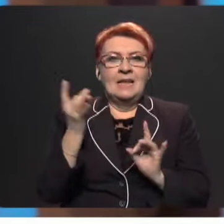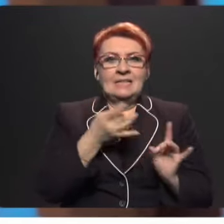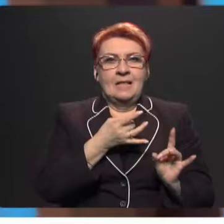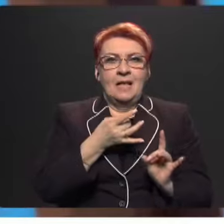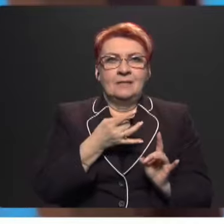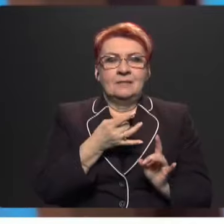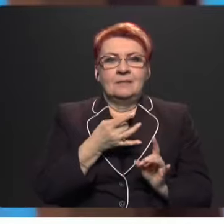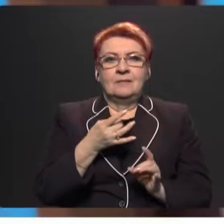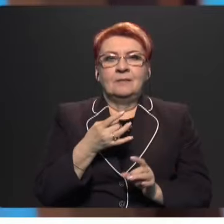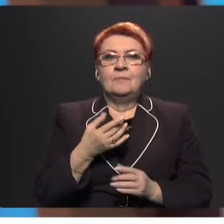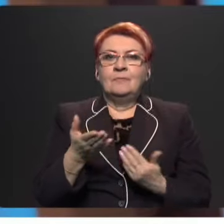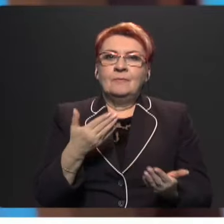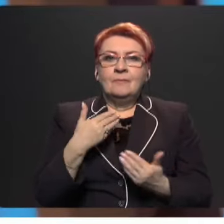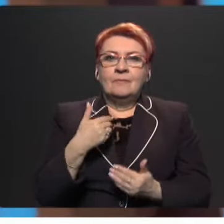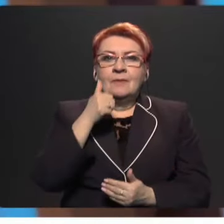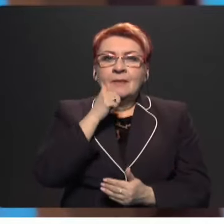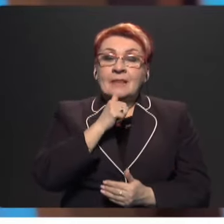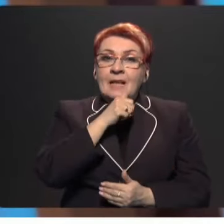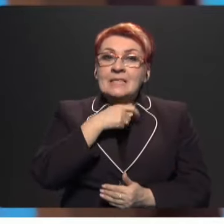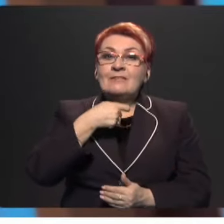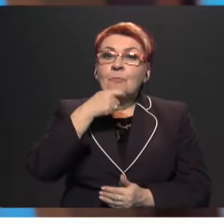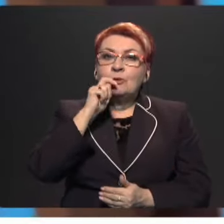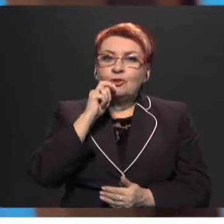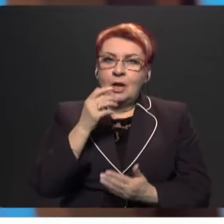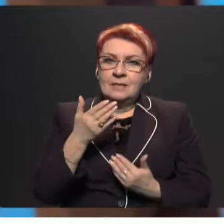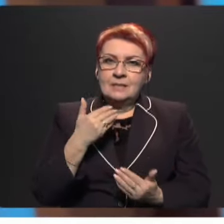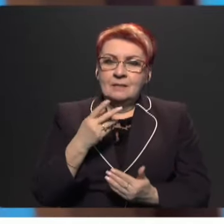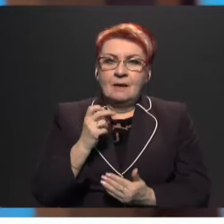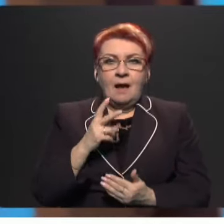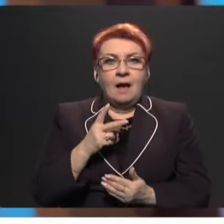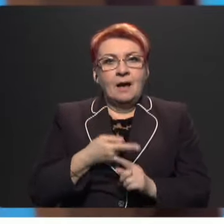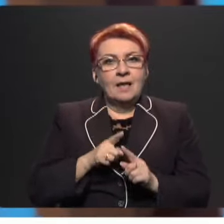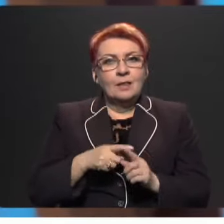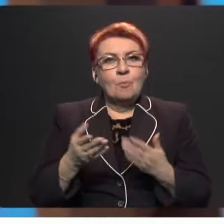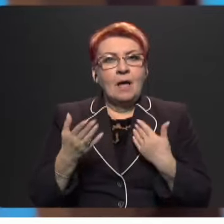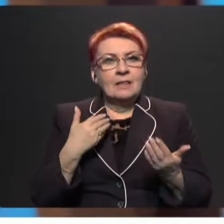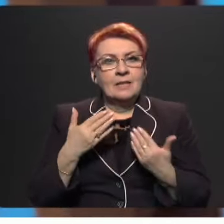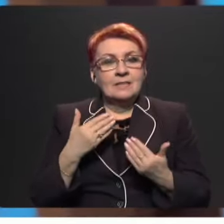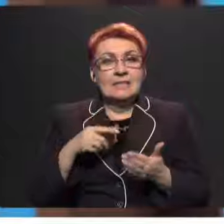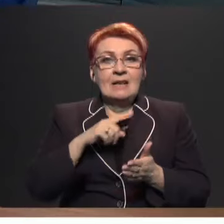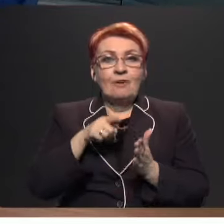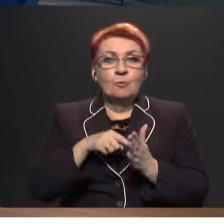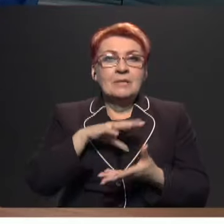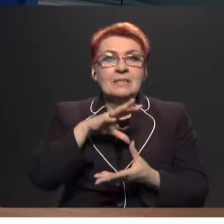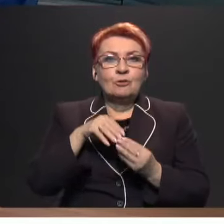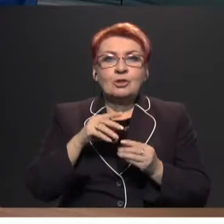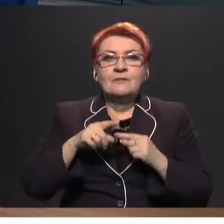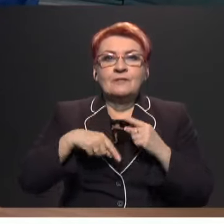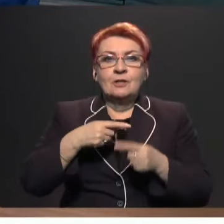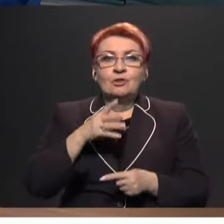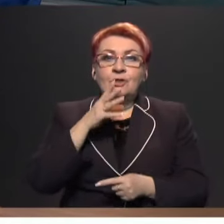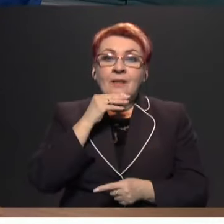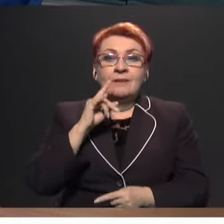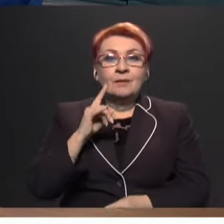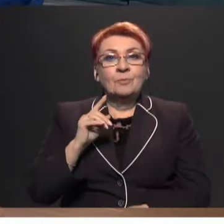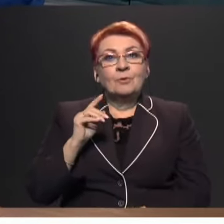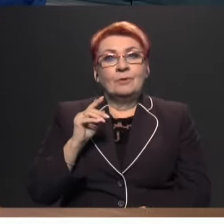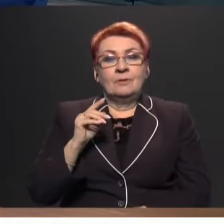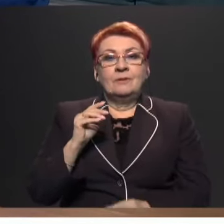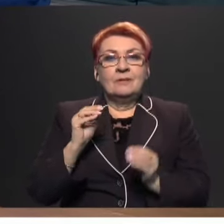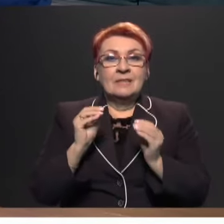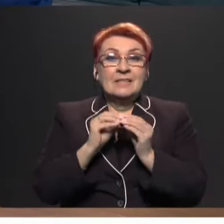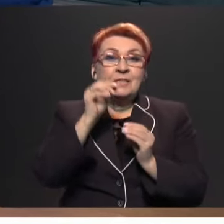касается самого главного таинства – причастия. Как к нему относиться. А вопрос заключался в следующем. Когда маленький ребенок,